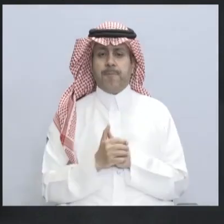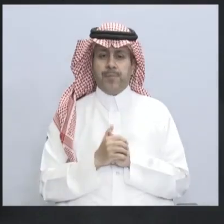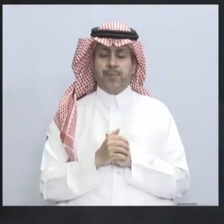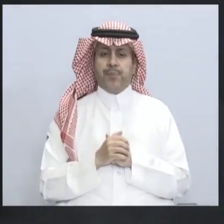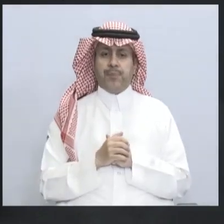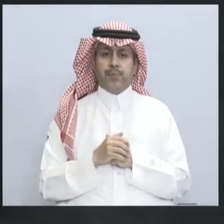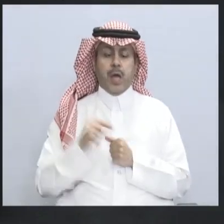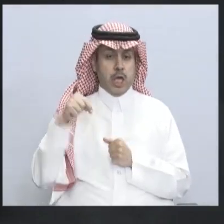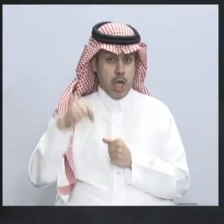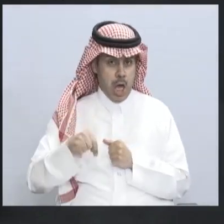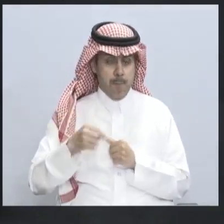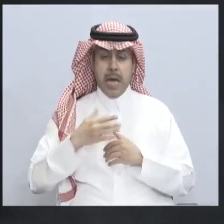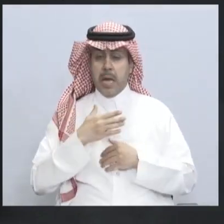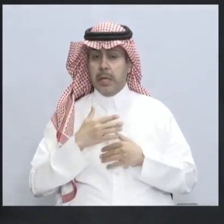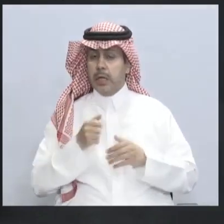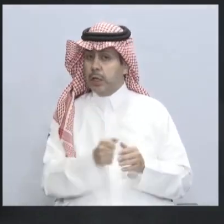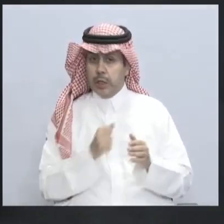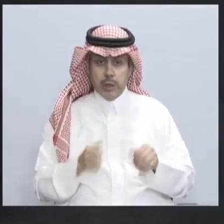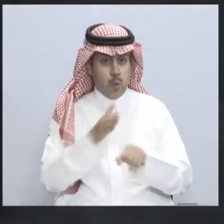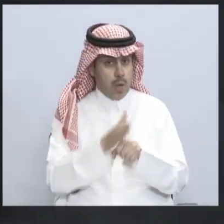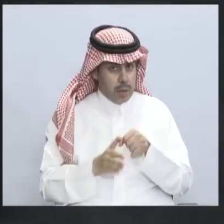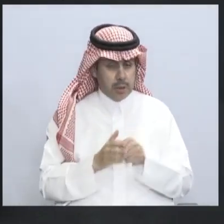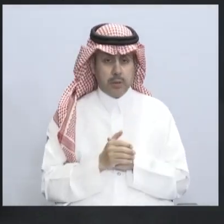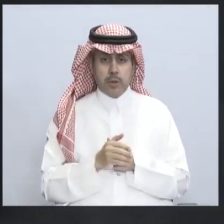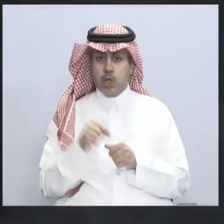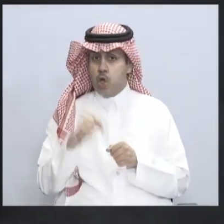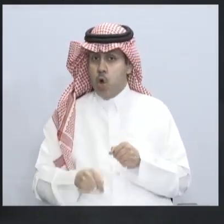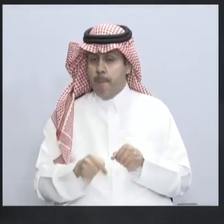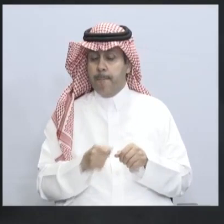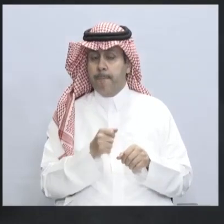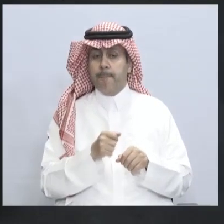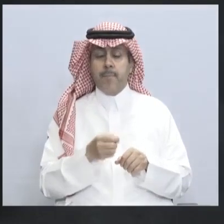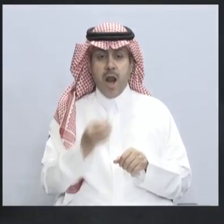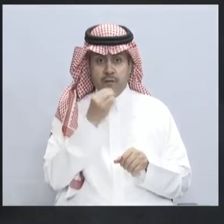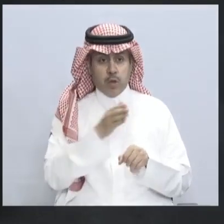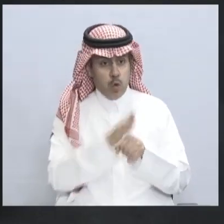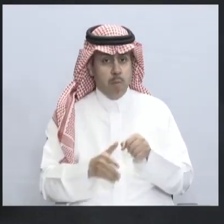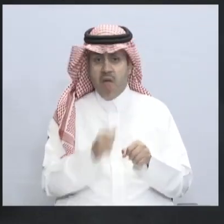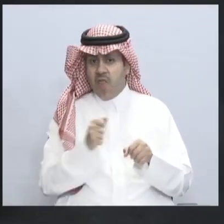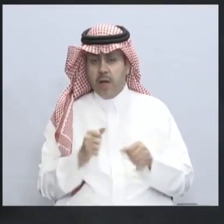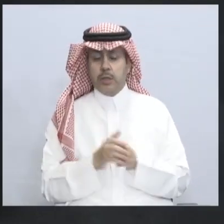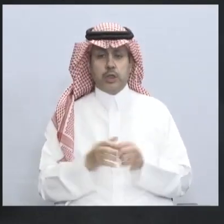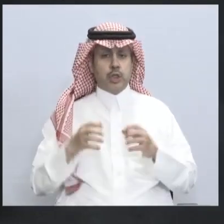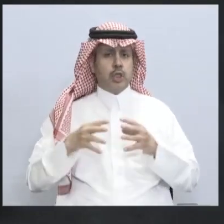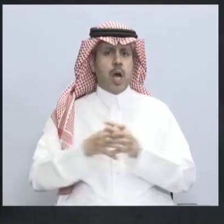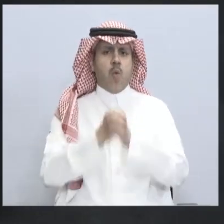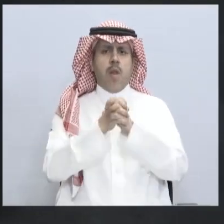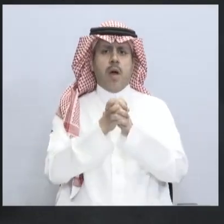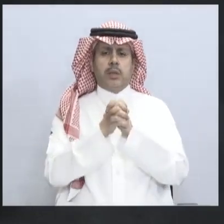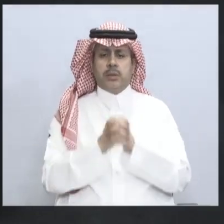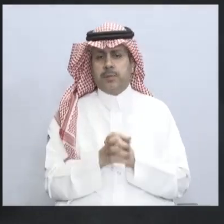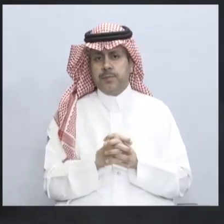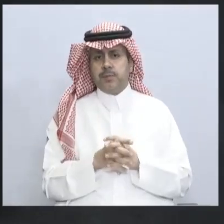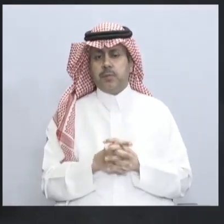العيد في هذين اليومين يوم الفطر ويوم الاضحى تتقوى العلاقات